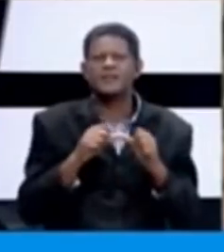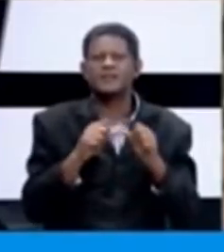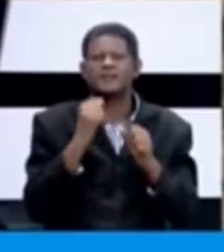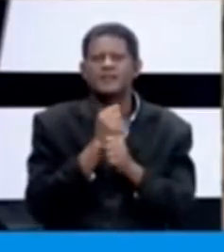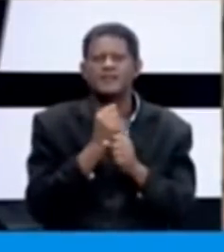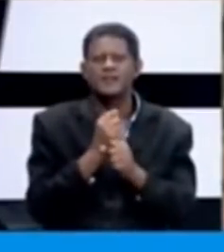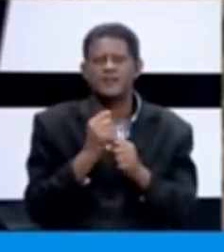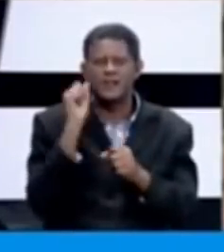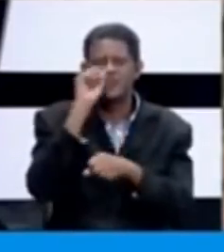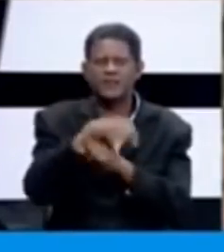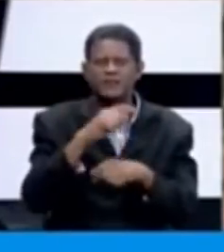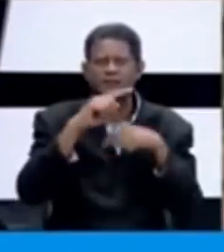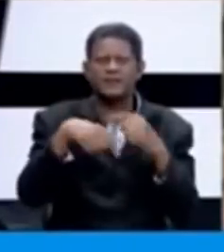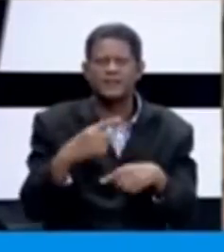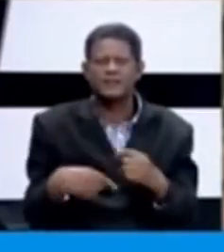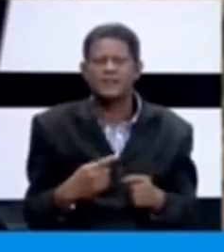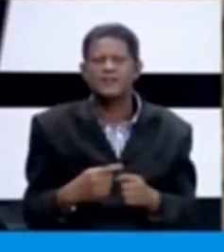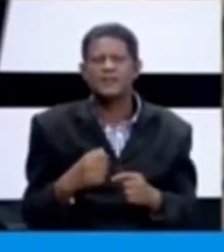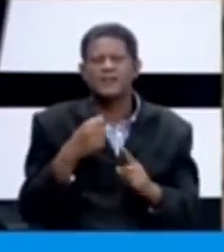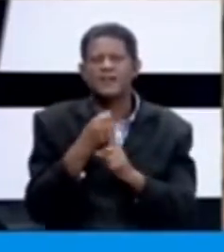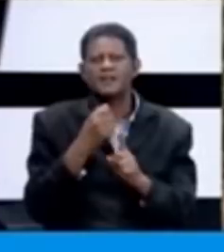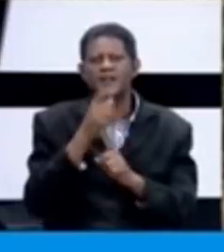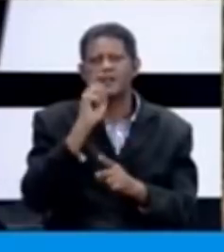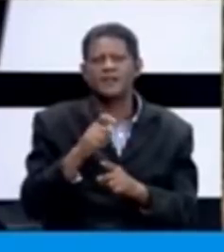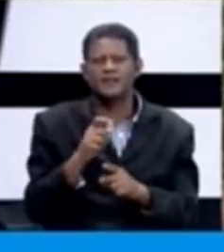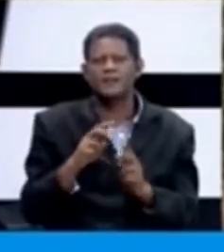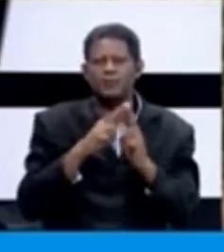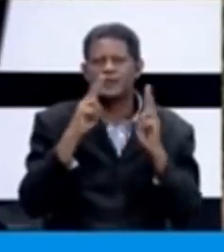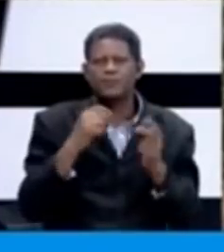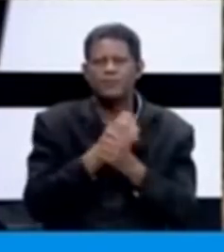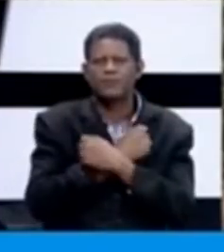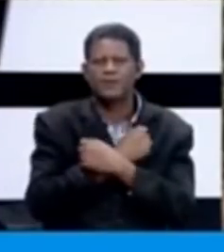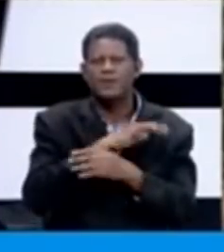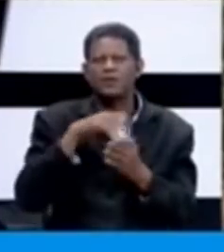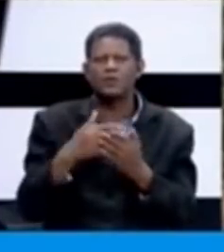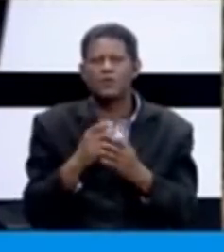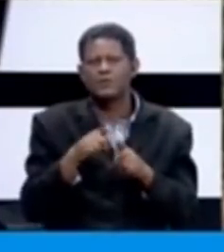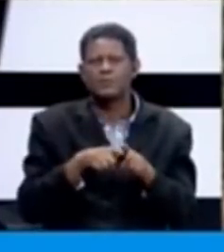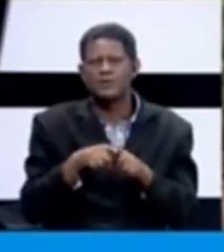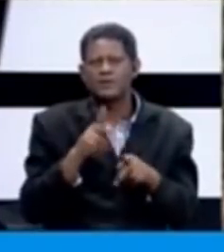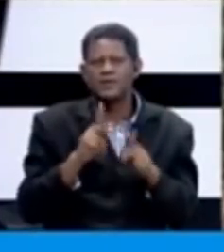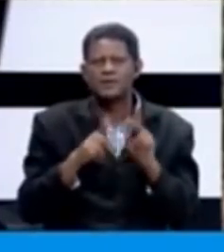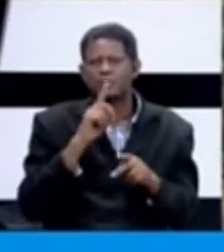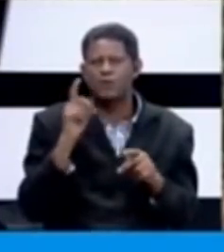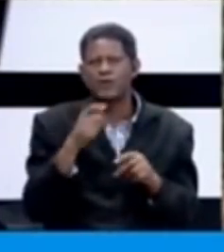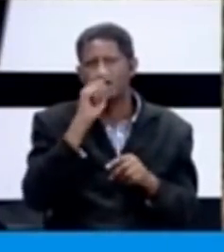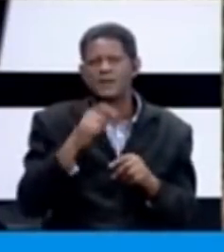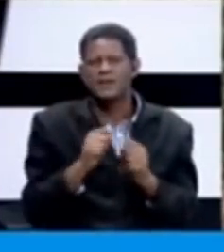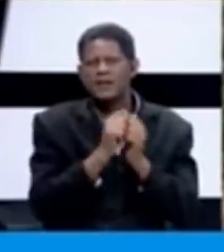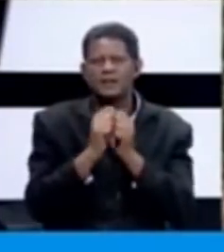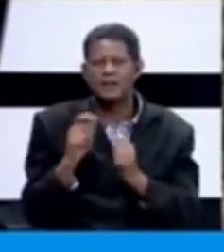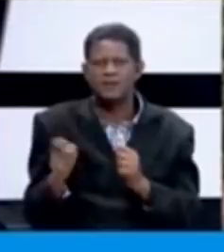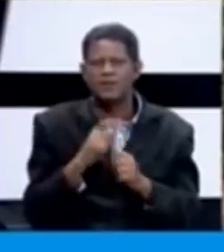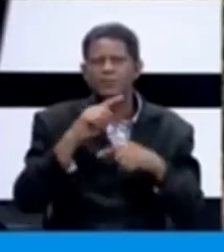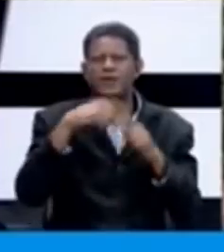ስራችንን አሸንፈን እንድንሄድ መታገል አለብን። በጣም በፍቅር ሁሉም ስምምነት ያለው ህዝብ መሆን አለበት። አንድ ላይ ሆኖ